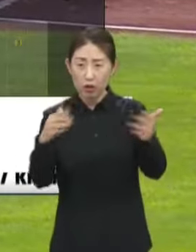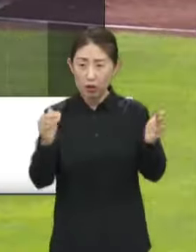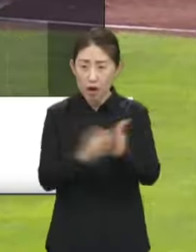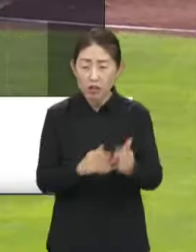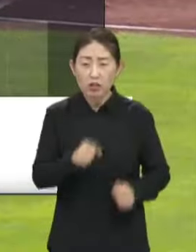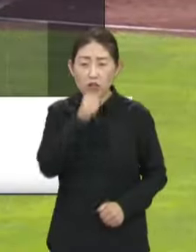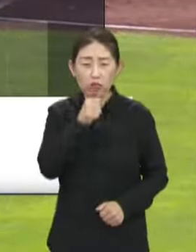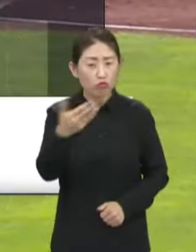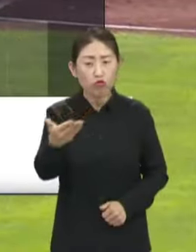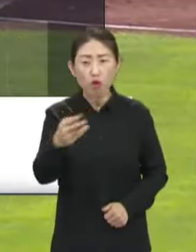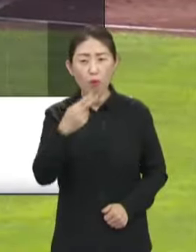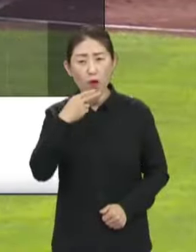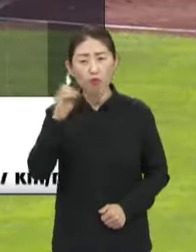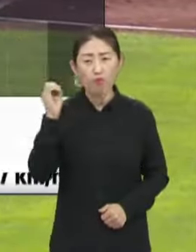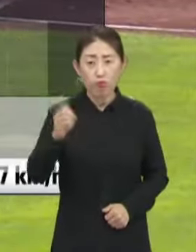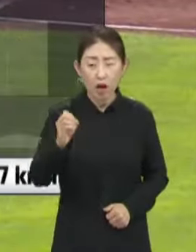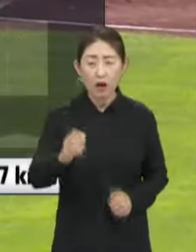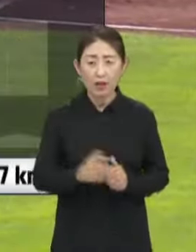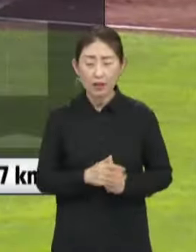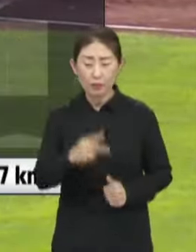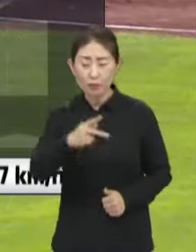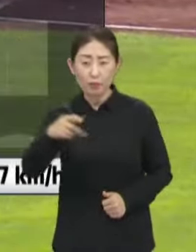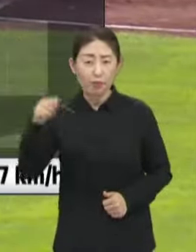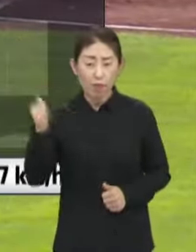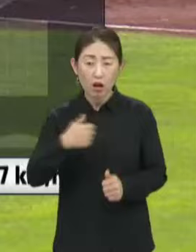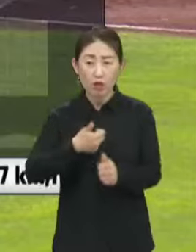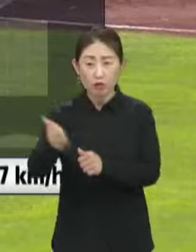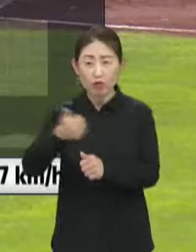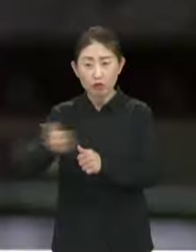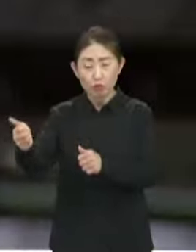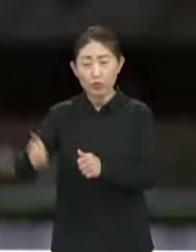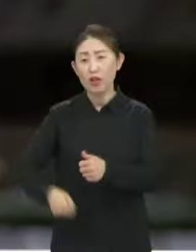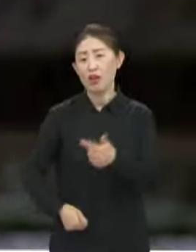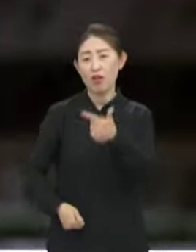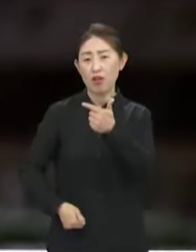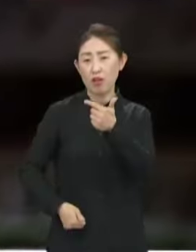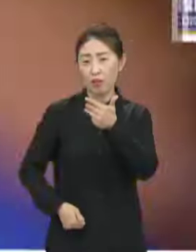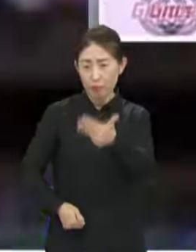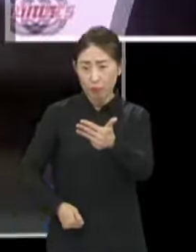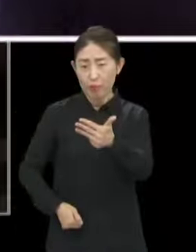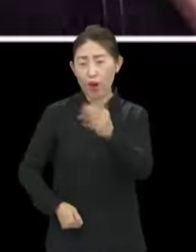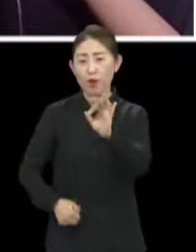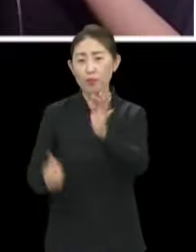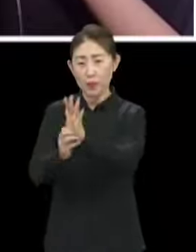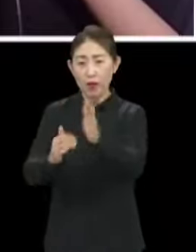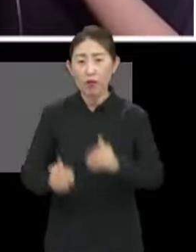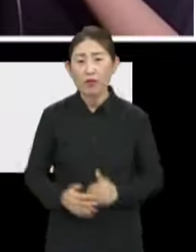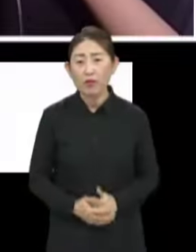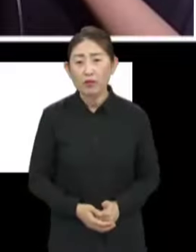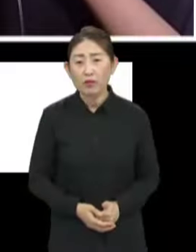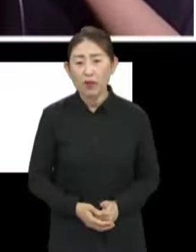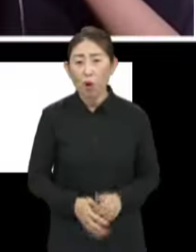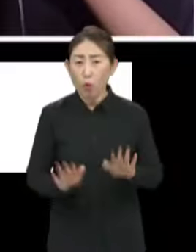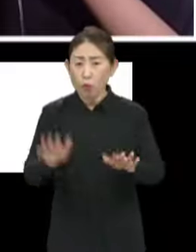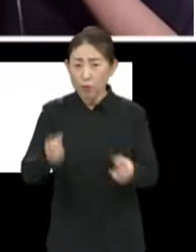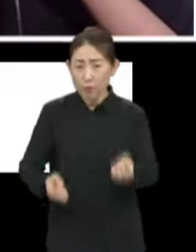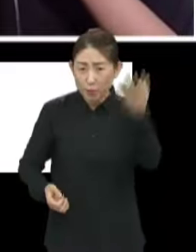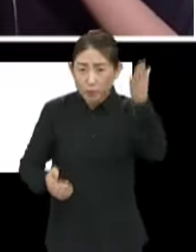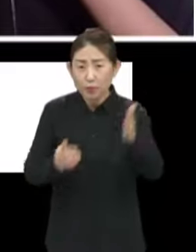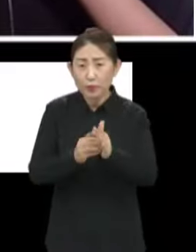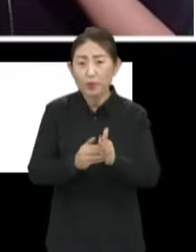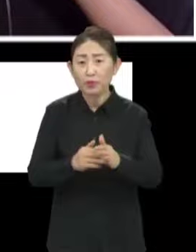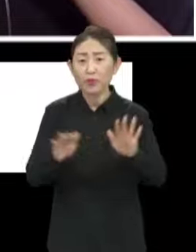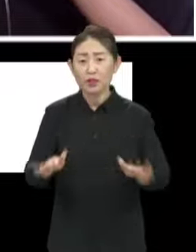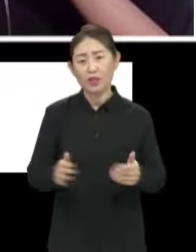동안 무실점 탈삼진 10개의 완벽투를 뽐내며 대승을 이끌었습니다. The goal was just to get as many hitters